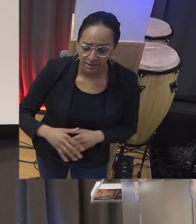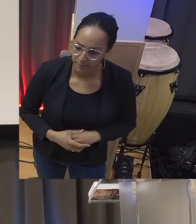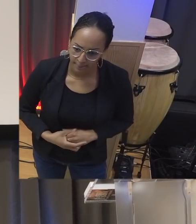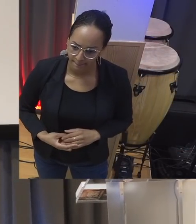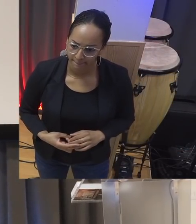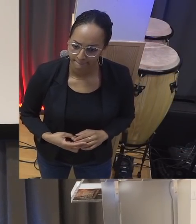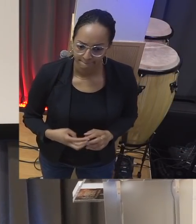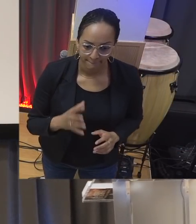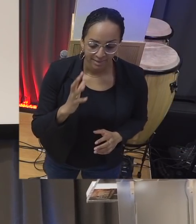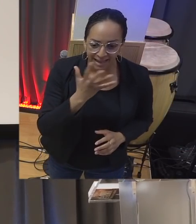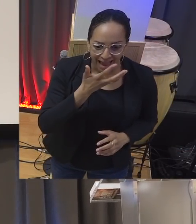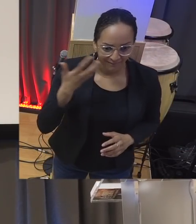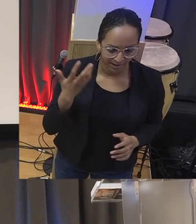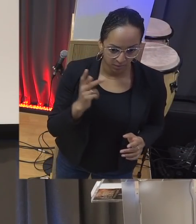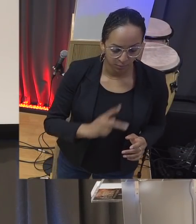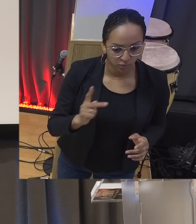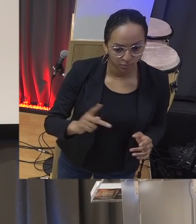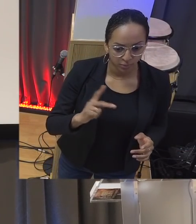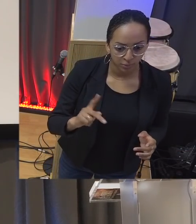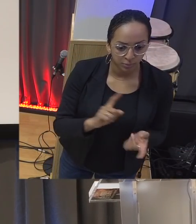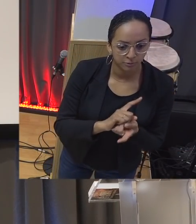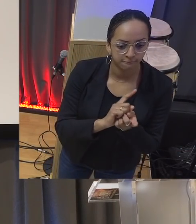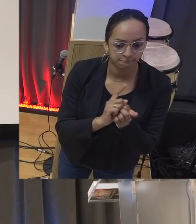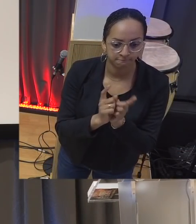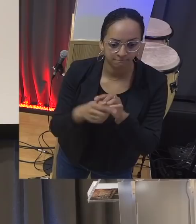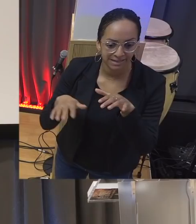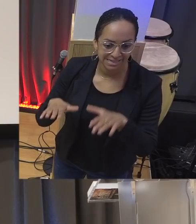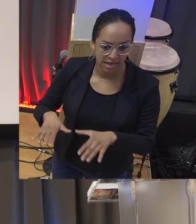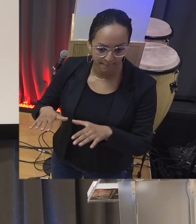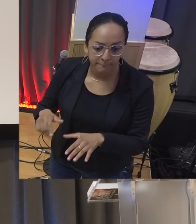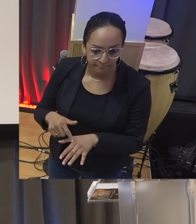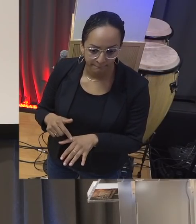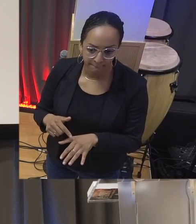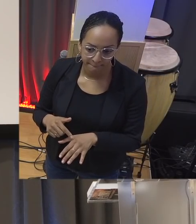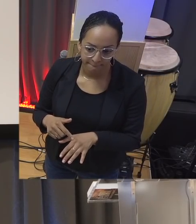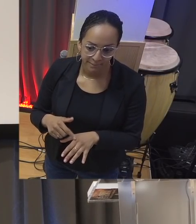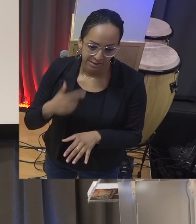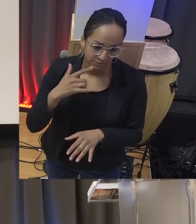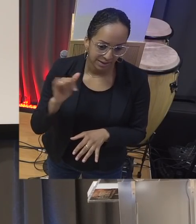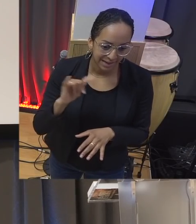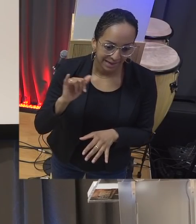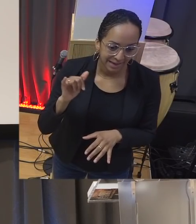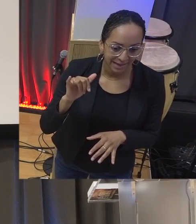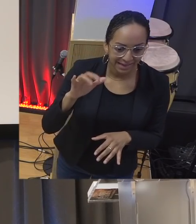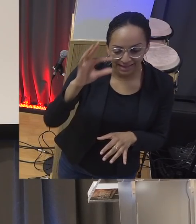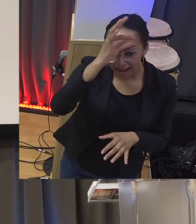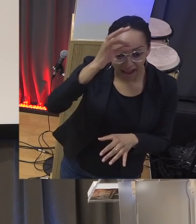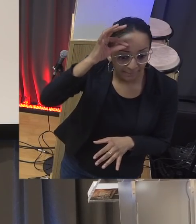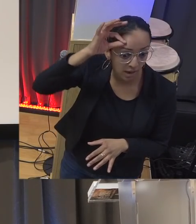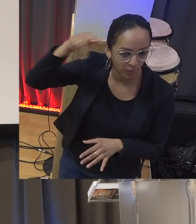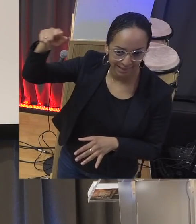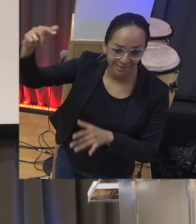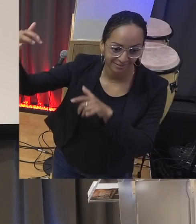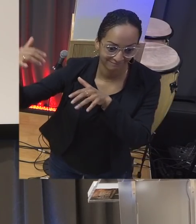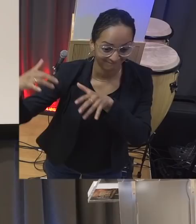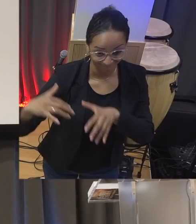aussi de s'islamiser économiquement. Donc ce sont les pétrodollars un peu saoudiens qui y travaillent, et on va essayer de faire en tout cas